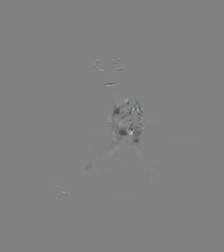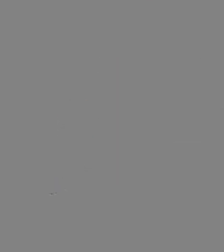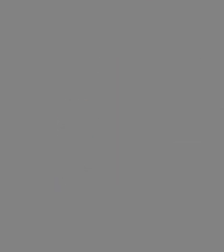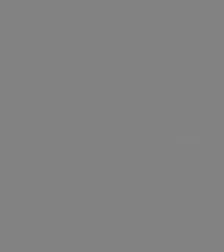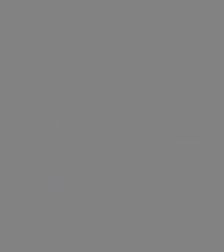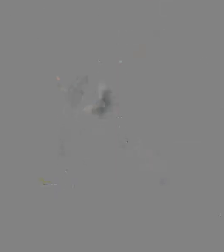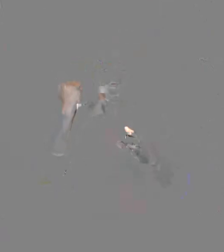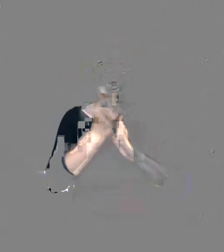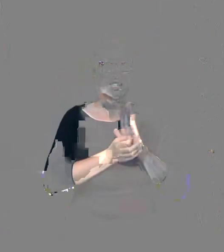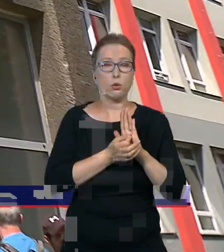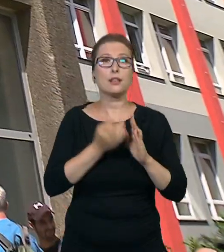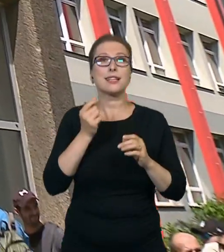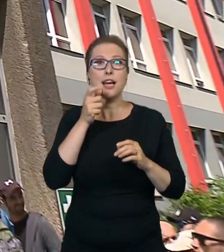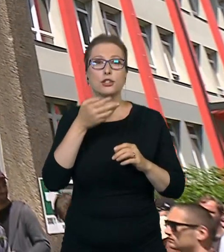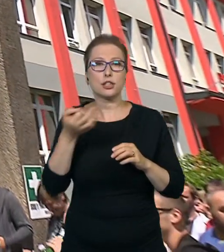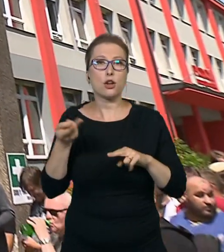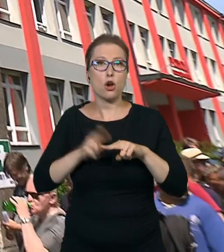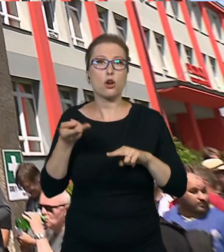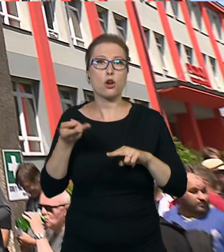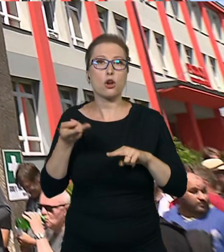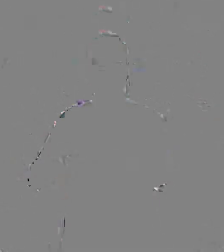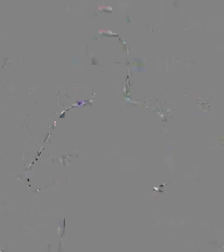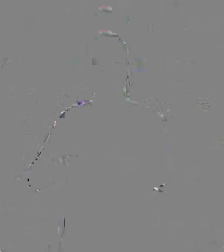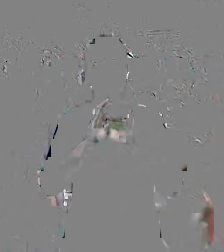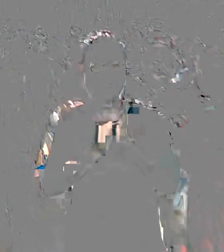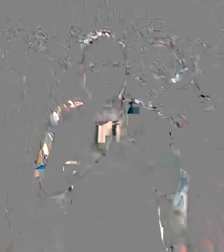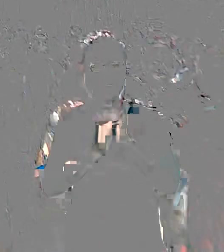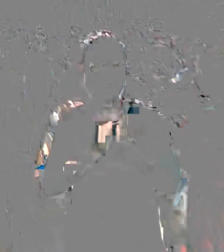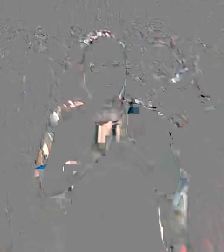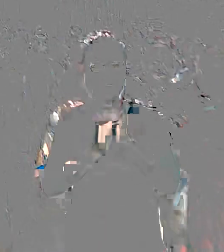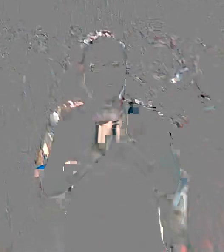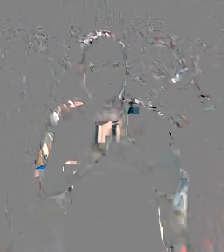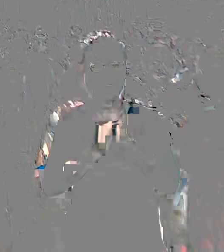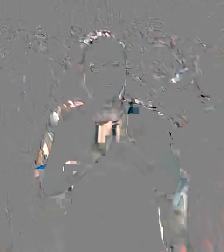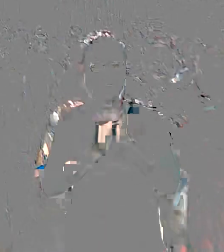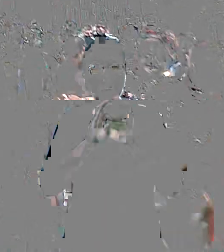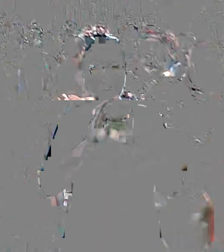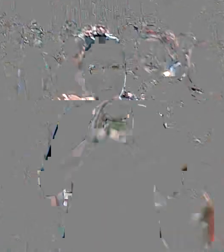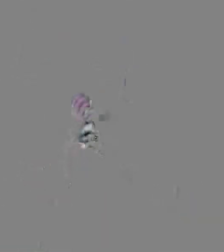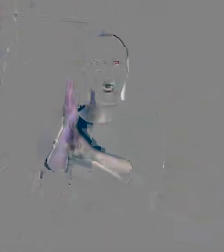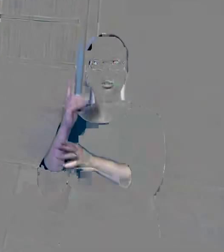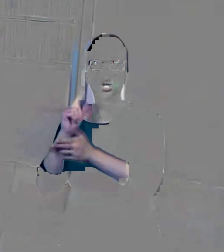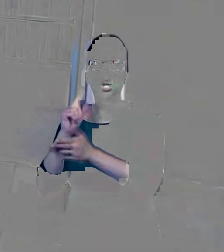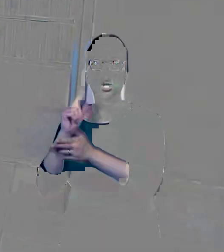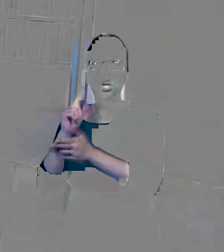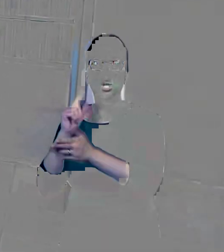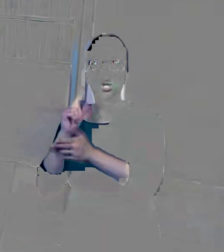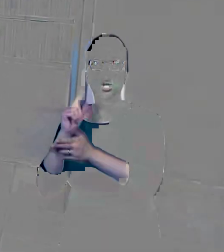situace samozřejmě každý den když vůbec stáhna úplně